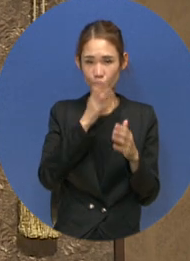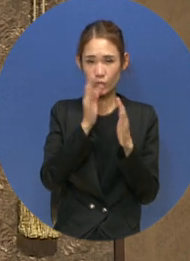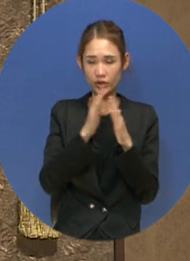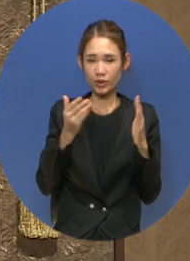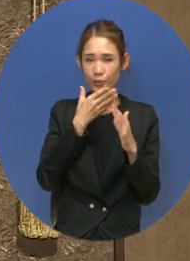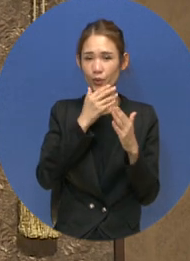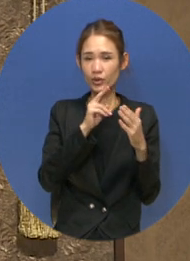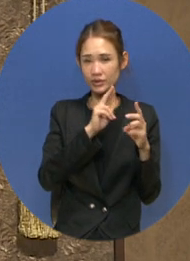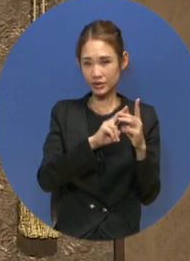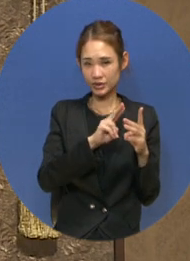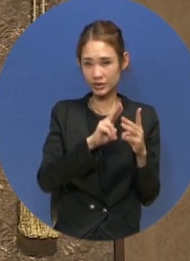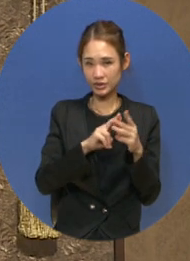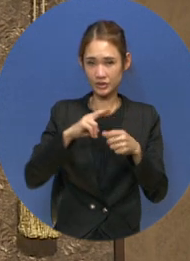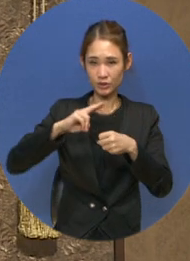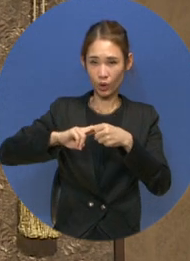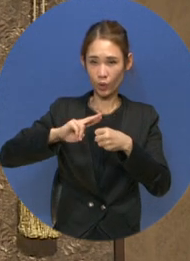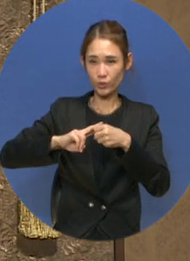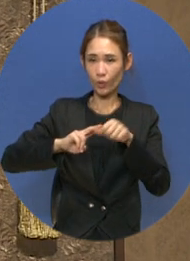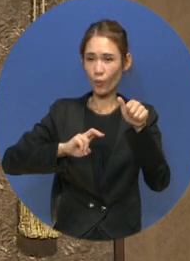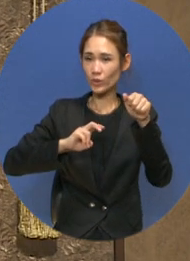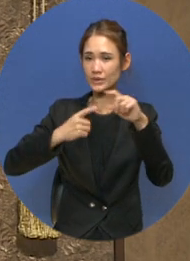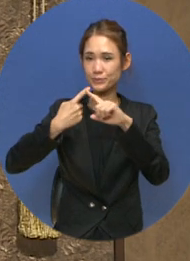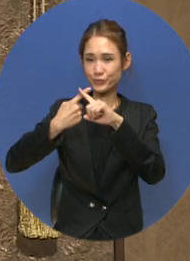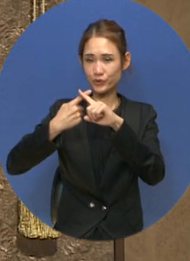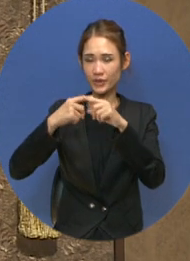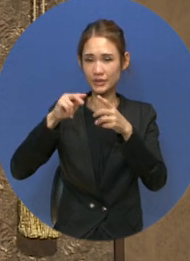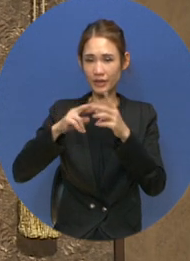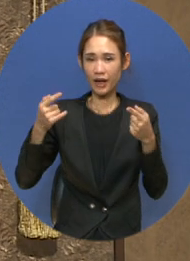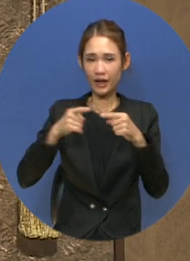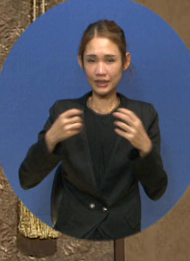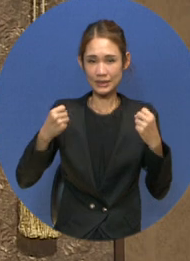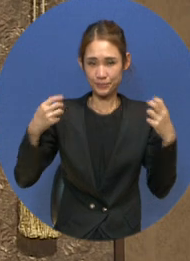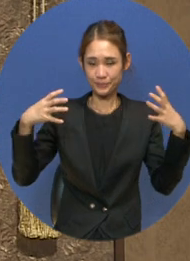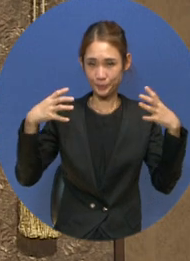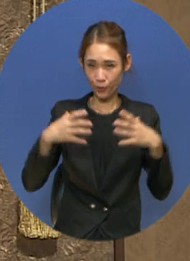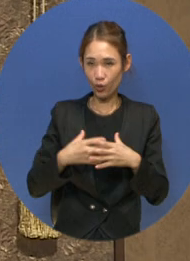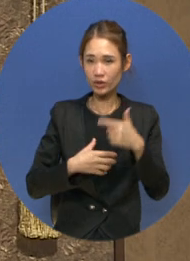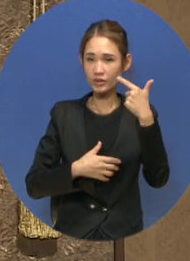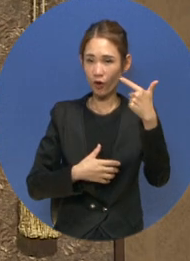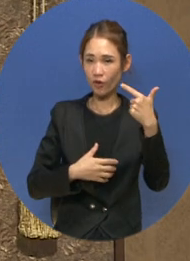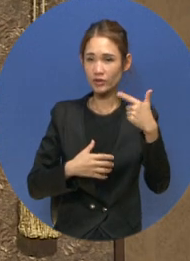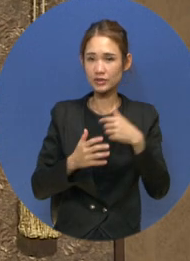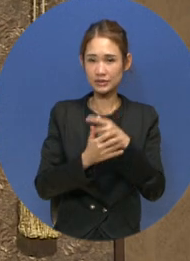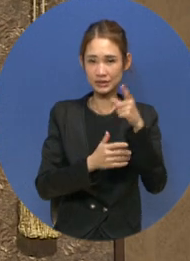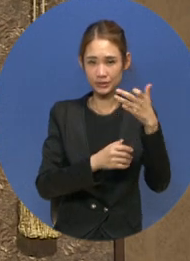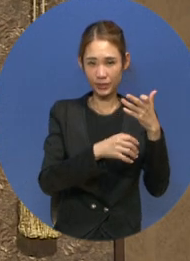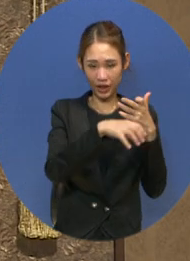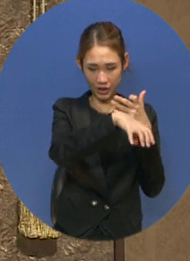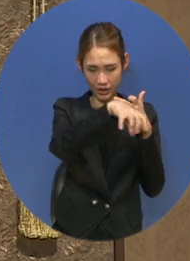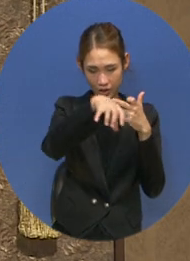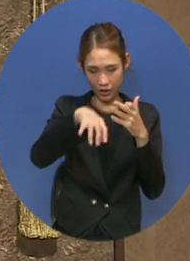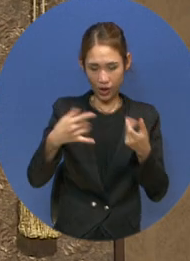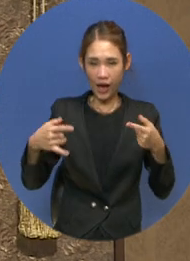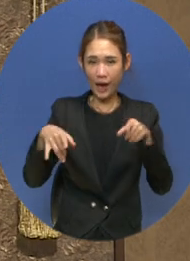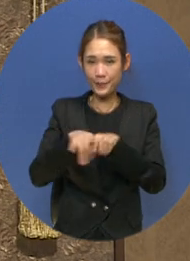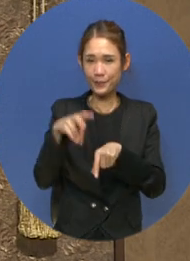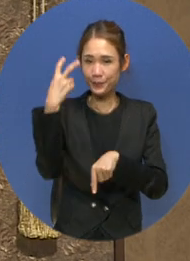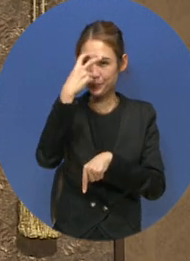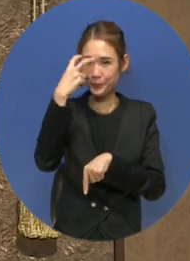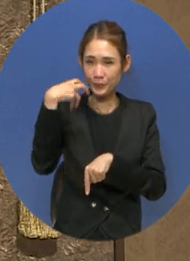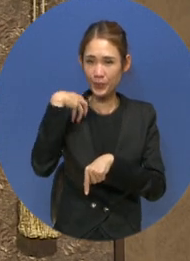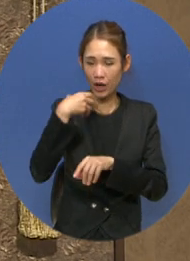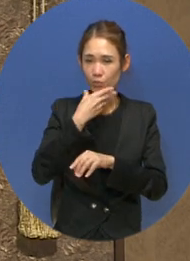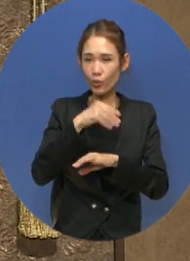또 여의도 50플러스 센터가 힘을 모아서 6개 센터가 18개 동을 함께 네. 관리하는